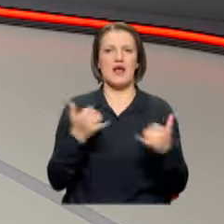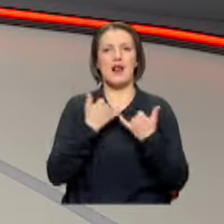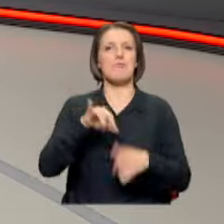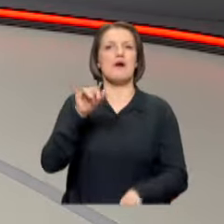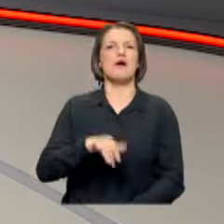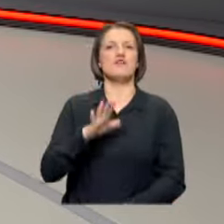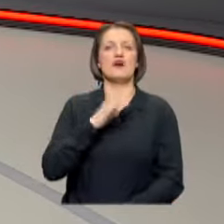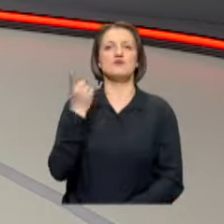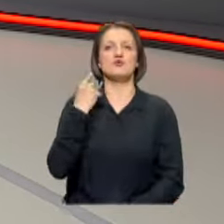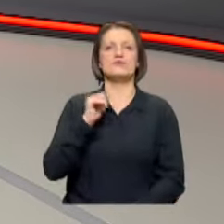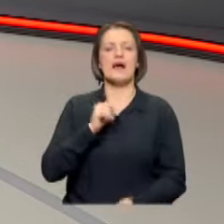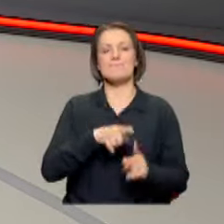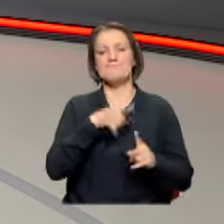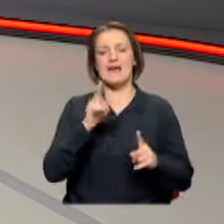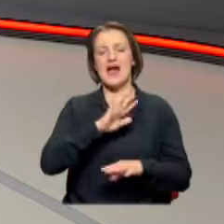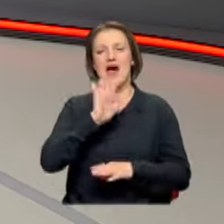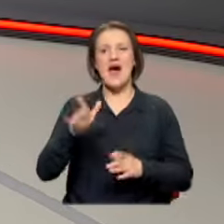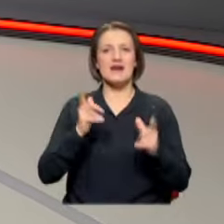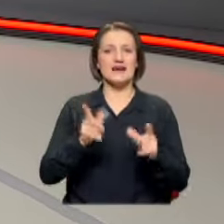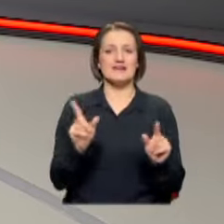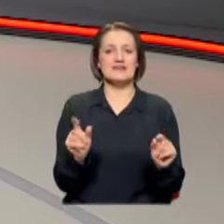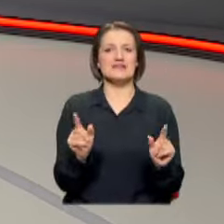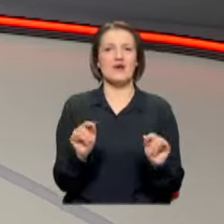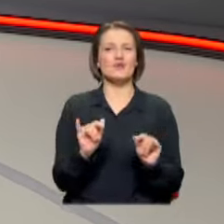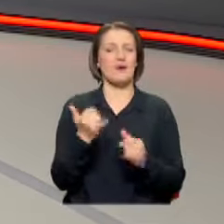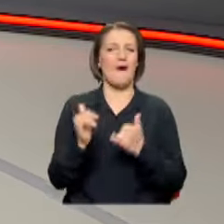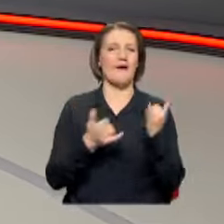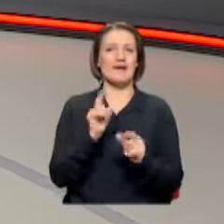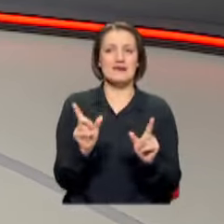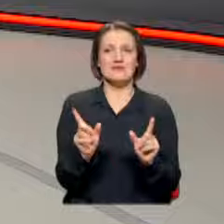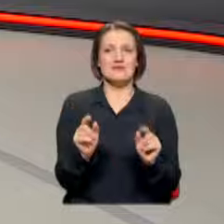hakkı var. Dünden beri her tarafta bu ıstakoz oynuyor efendim. Oynayan ıstakoz.